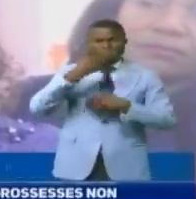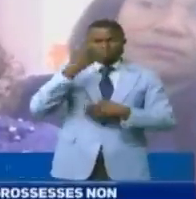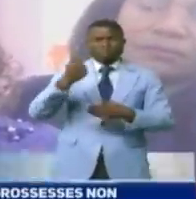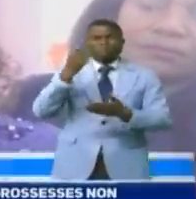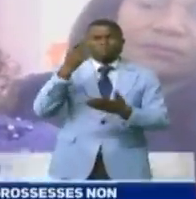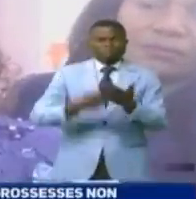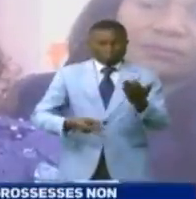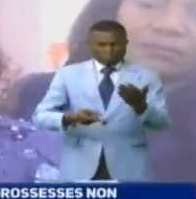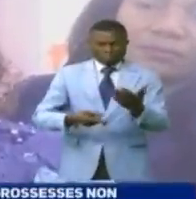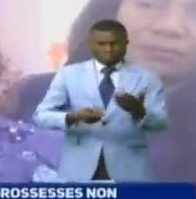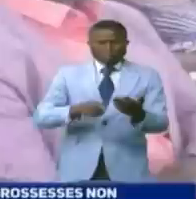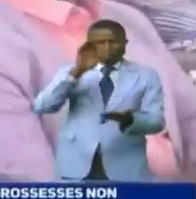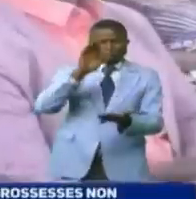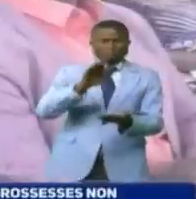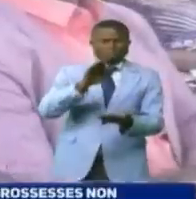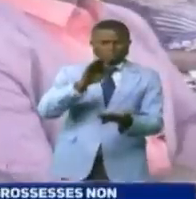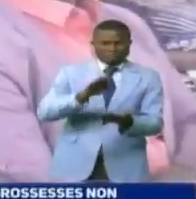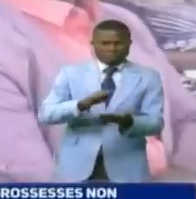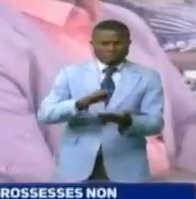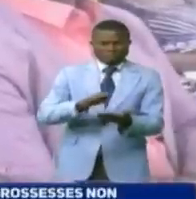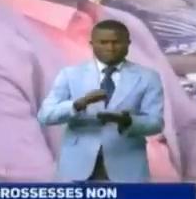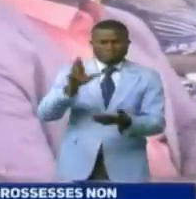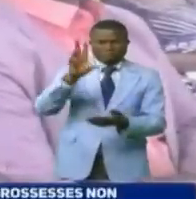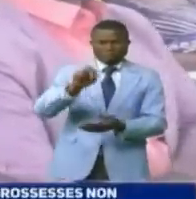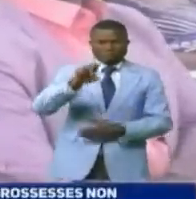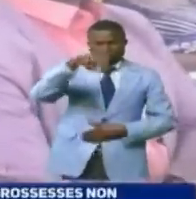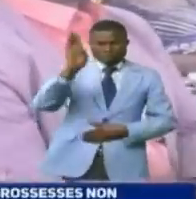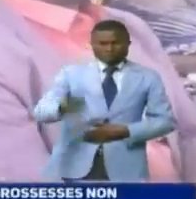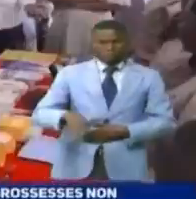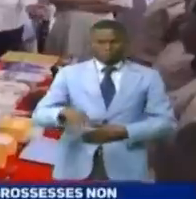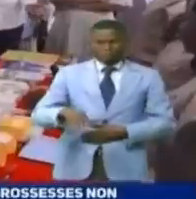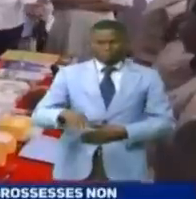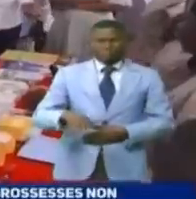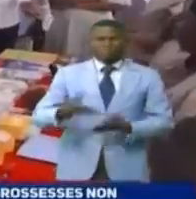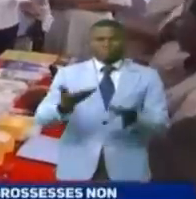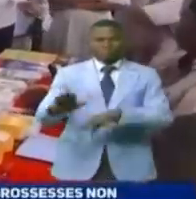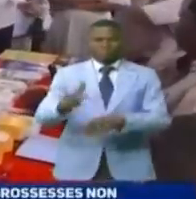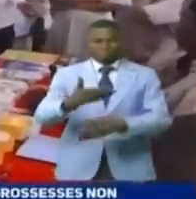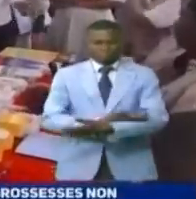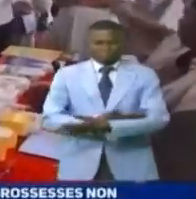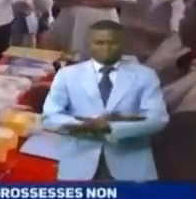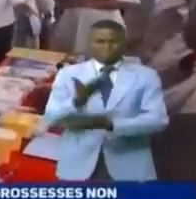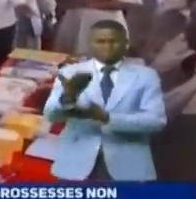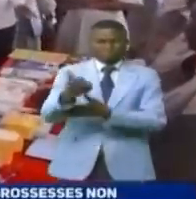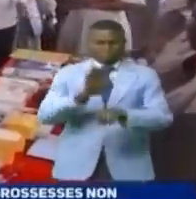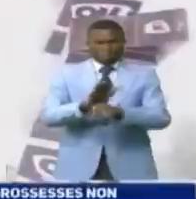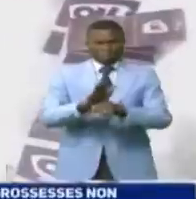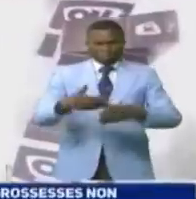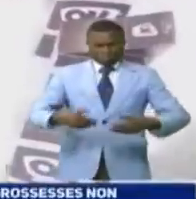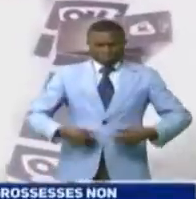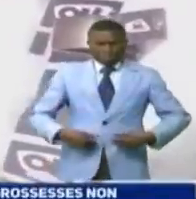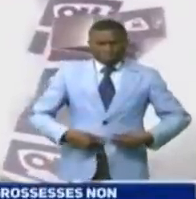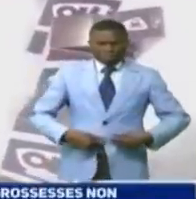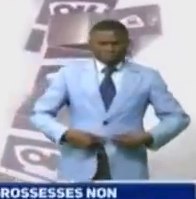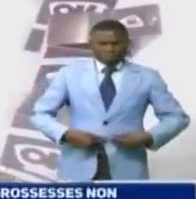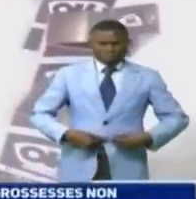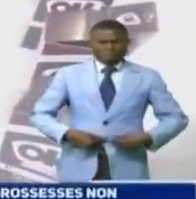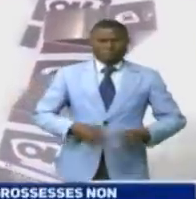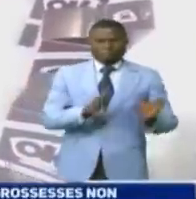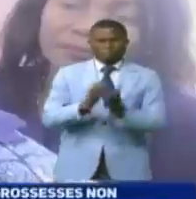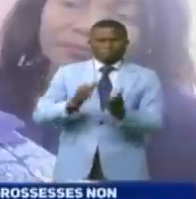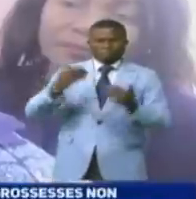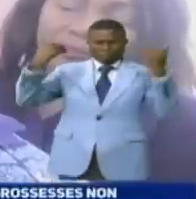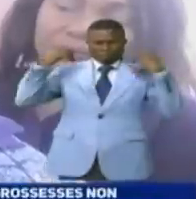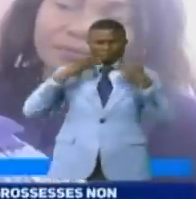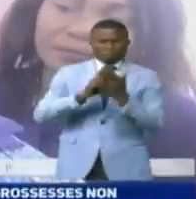familiale aide à diminuer jusqu'à 30% des décès maternels. Et on demande plus aux jeunes, soyez maîtres de votre destinée parce que